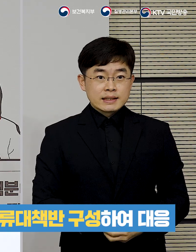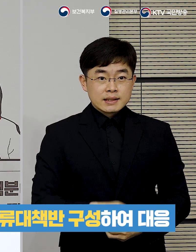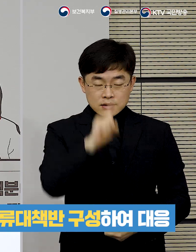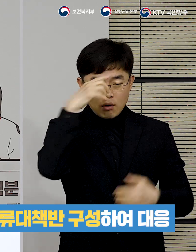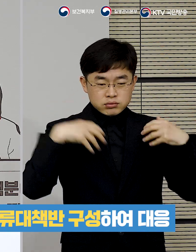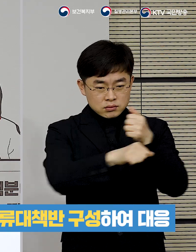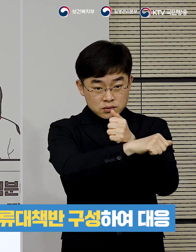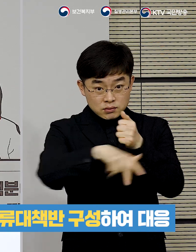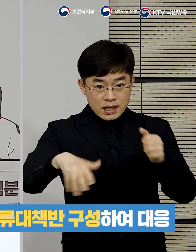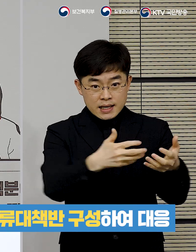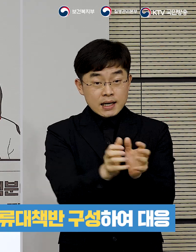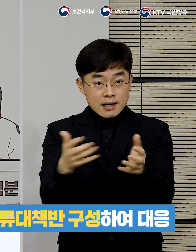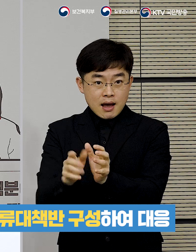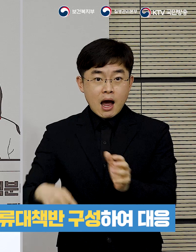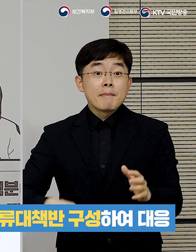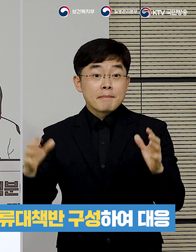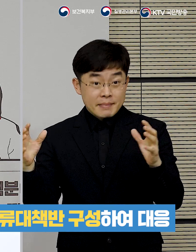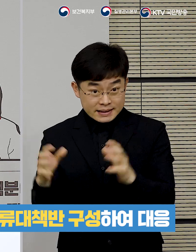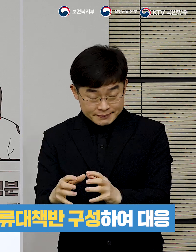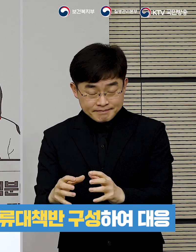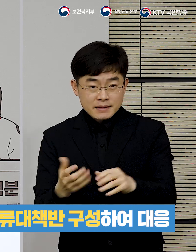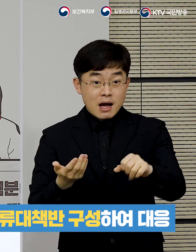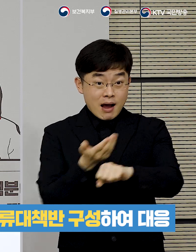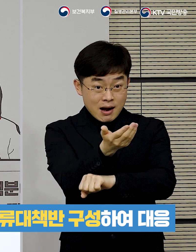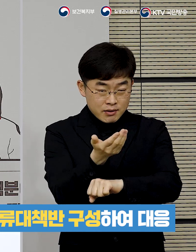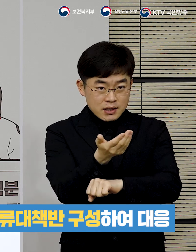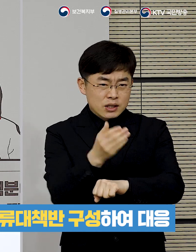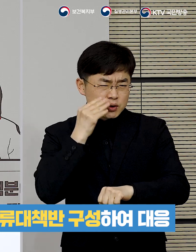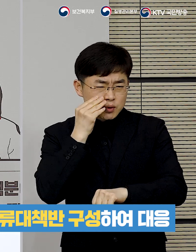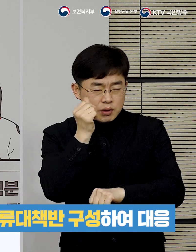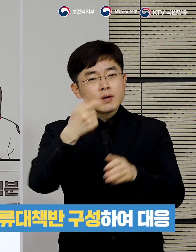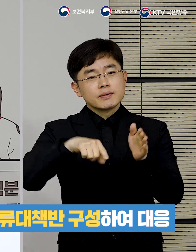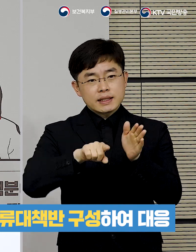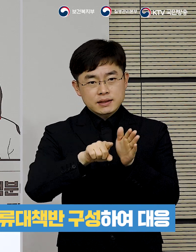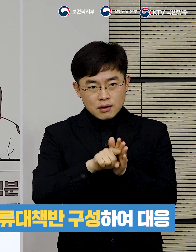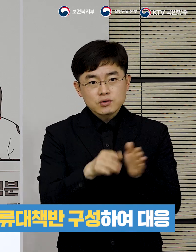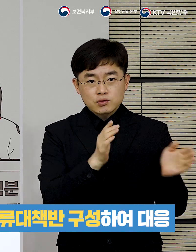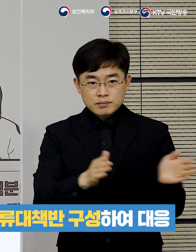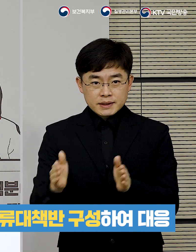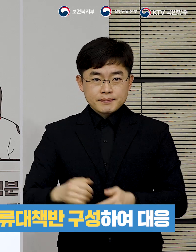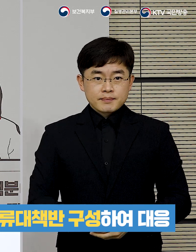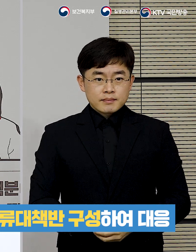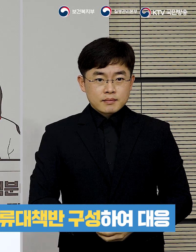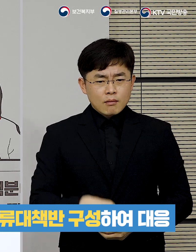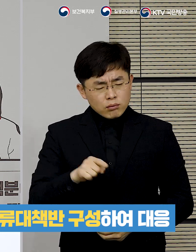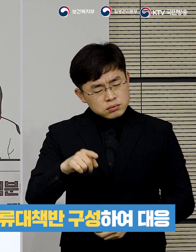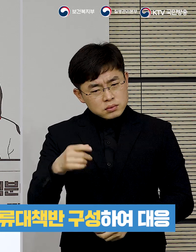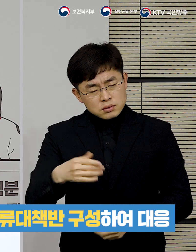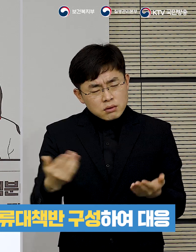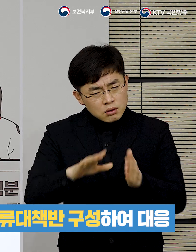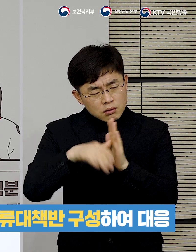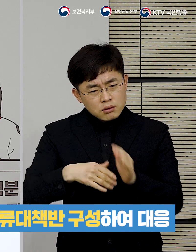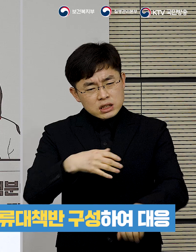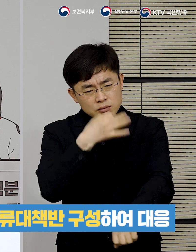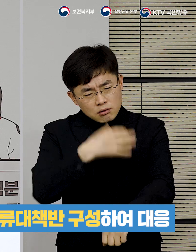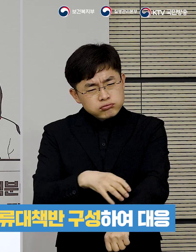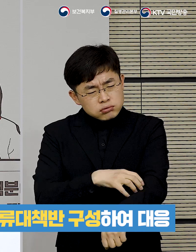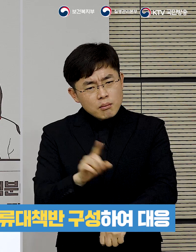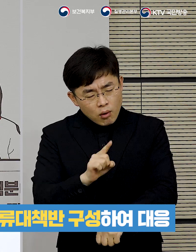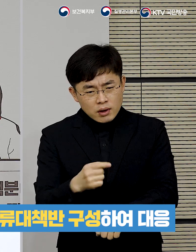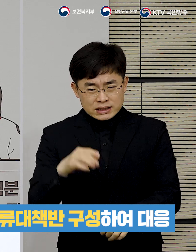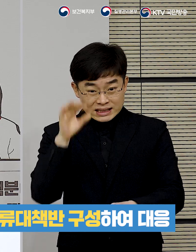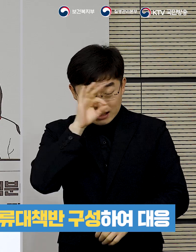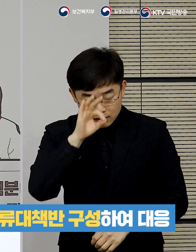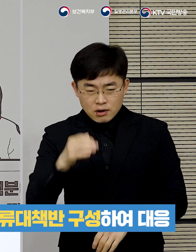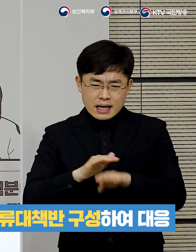앞으로도 유관부처와 관계기관 합동으로 수출입 물류 대책반을 구성하여 현장 애로를